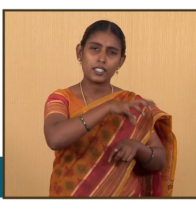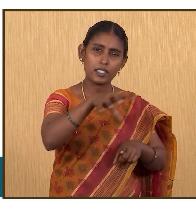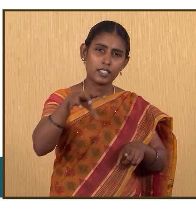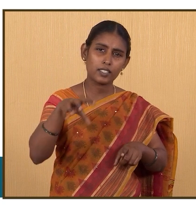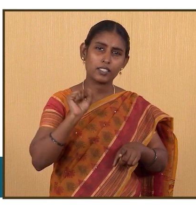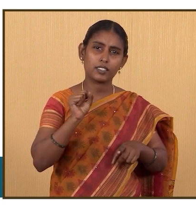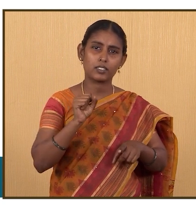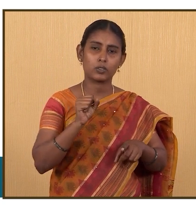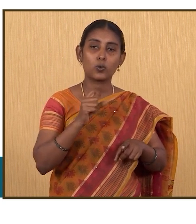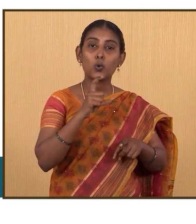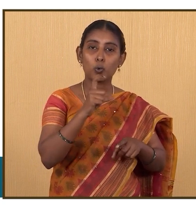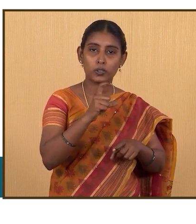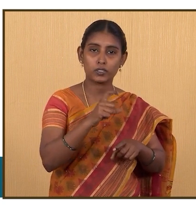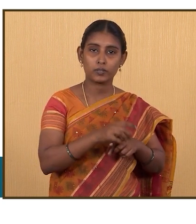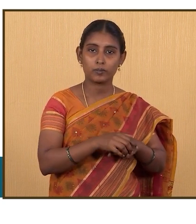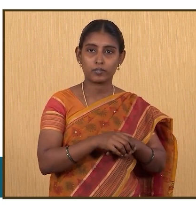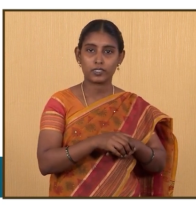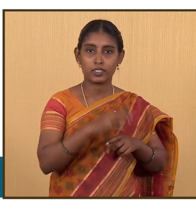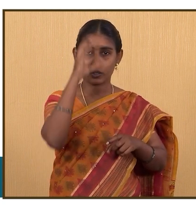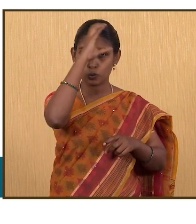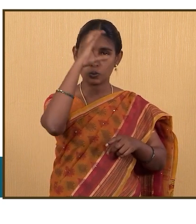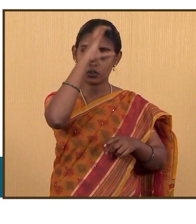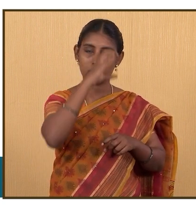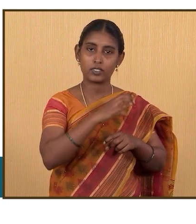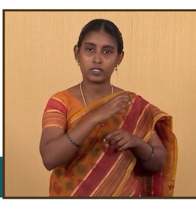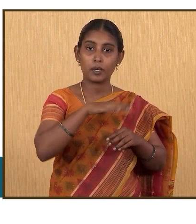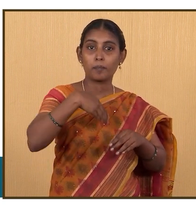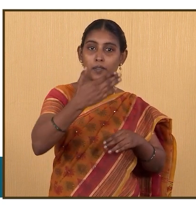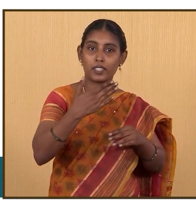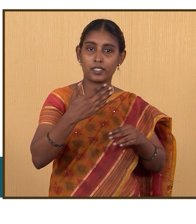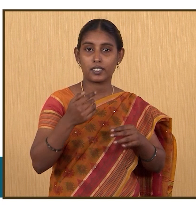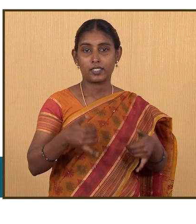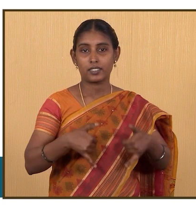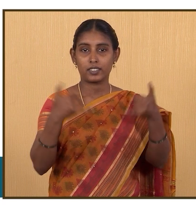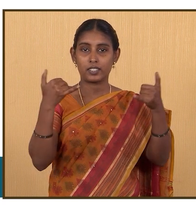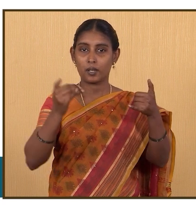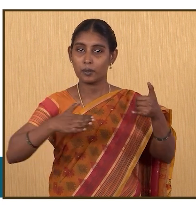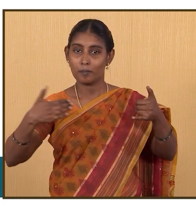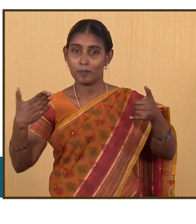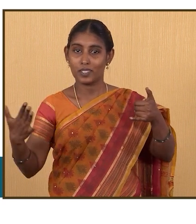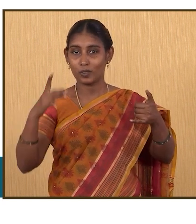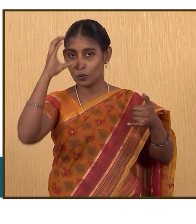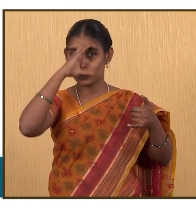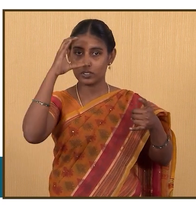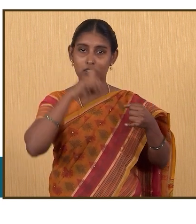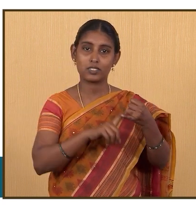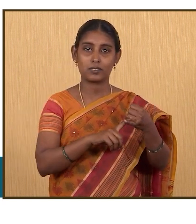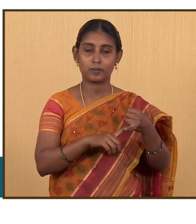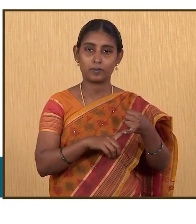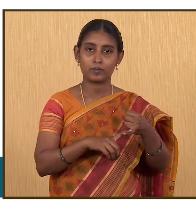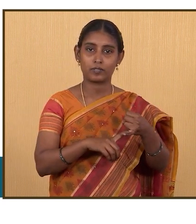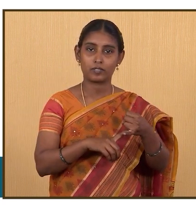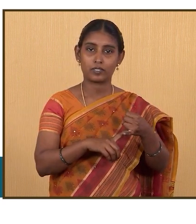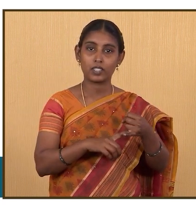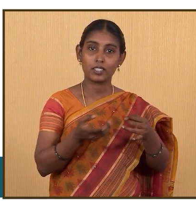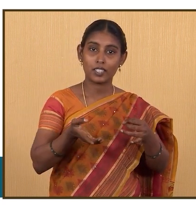அப்படின்னு பார்த்தோன்னா, கொச்சி, அதாவது இந்தியாவுடைய மேற்கு கடற்கரை பகுதியான கொச்சி. அடுத்தது